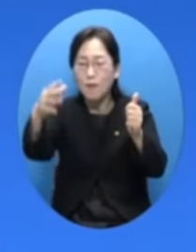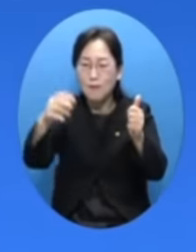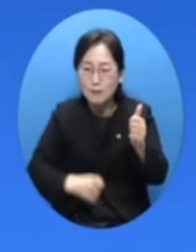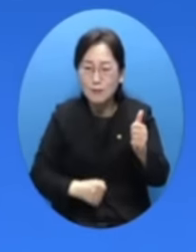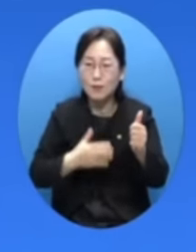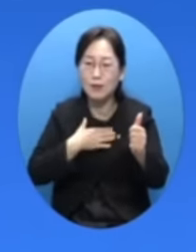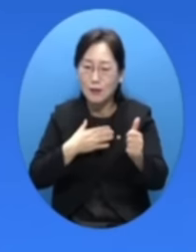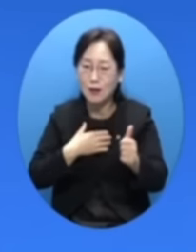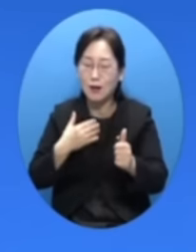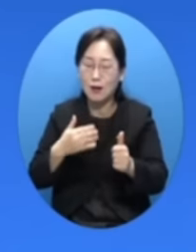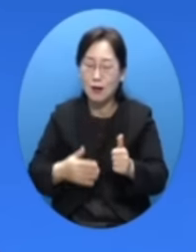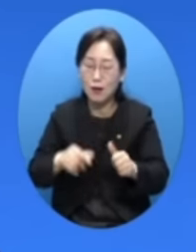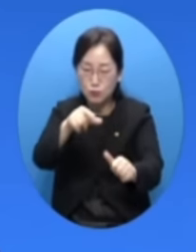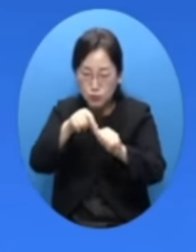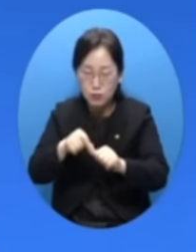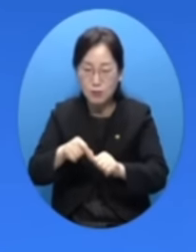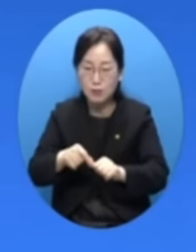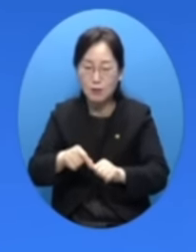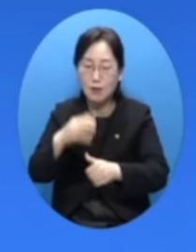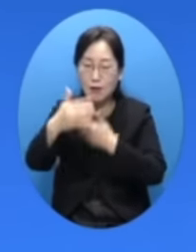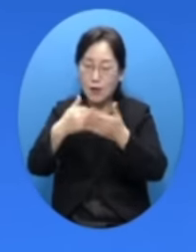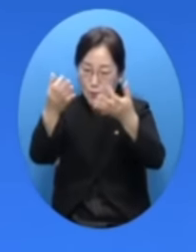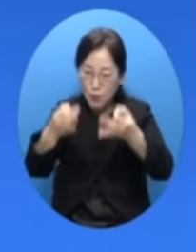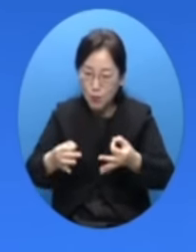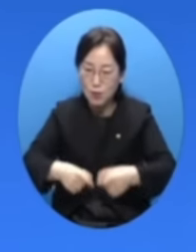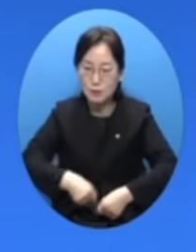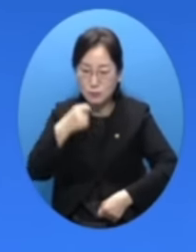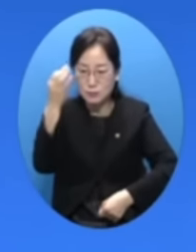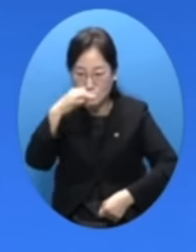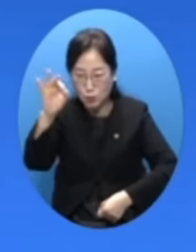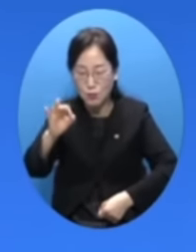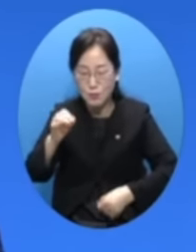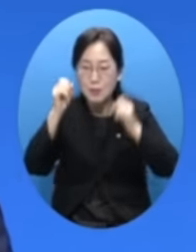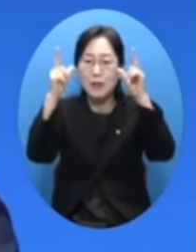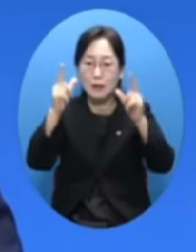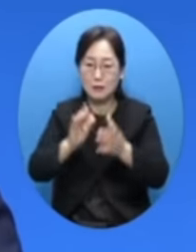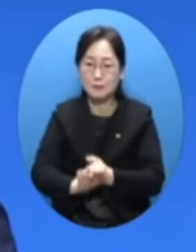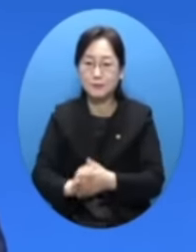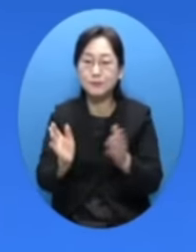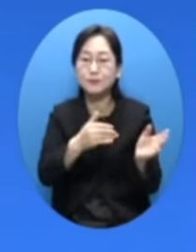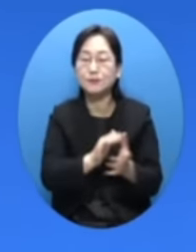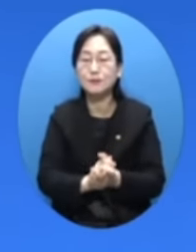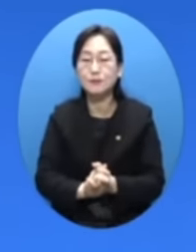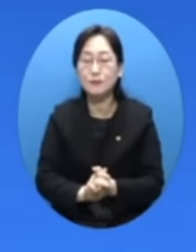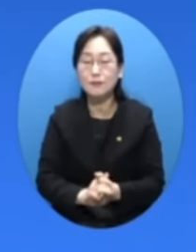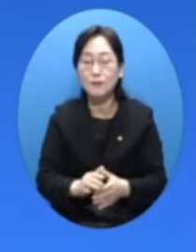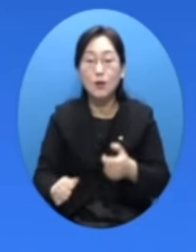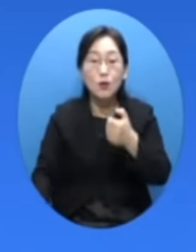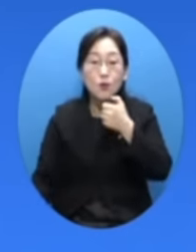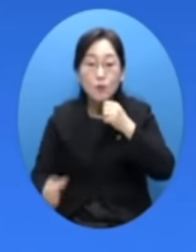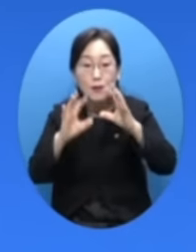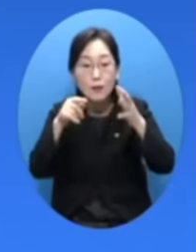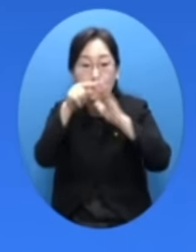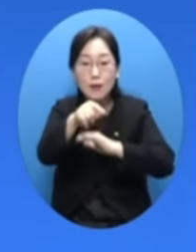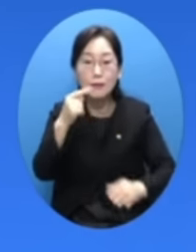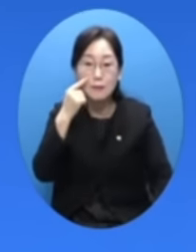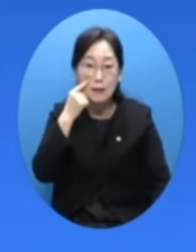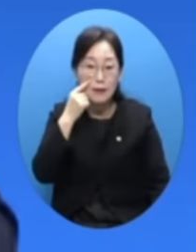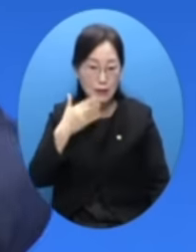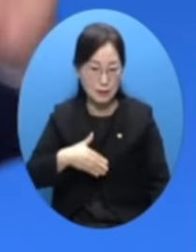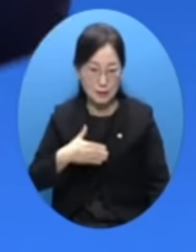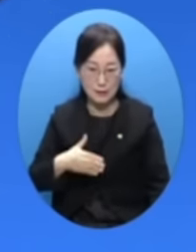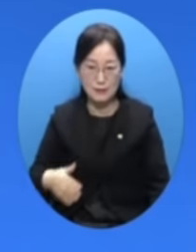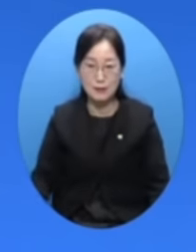앞에서 의롭게 된다는 것을 그가 깨달았습니다. 그런데 당시 여러분 로마에 가보시면 분은